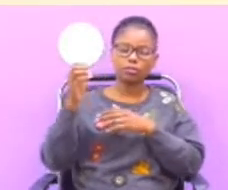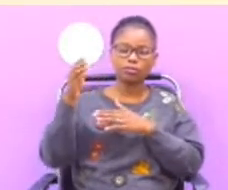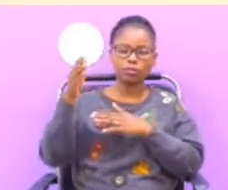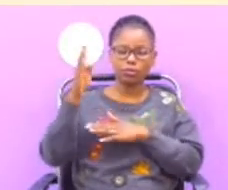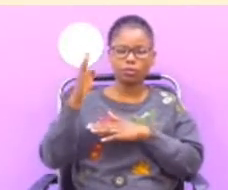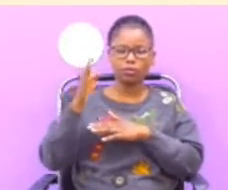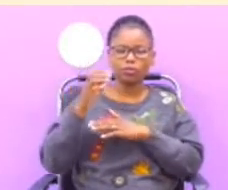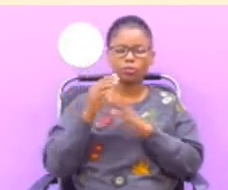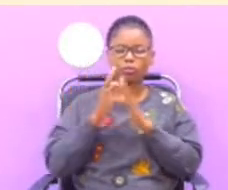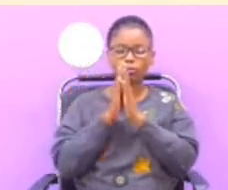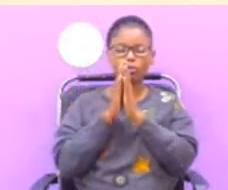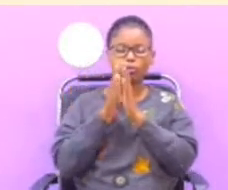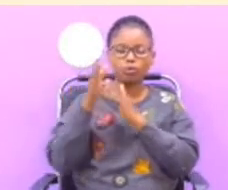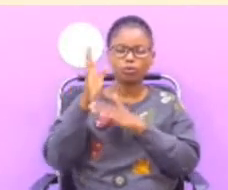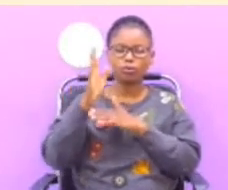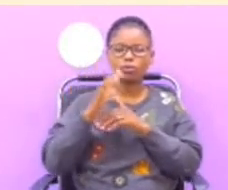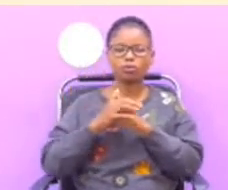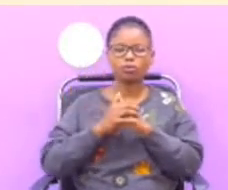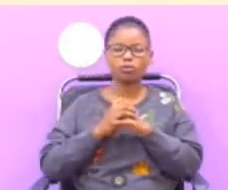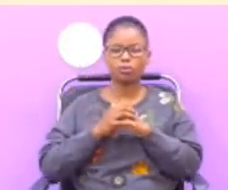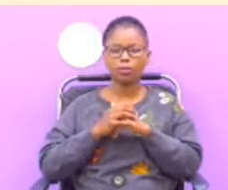Wana asifuye sana.